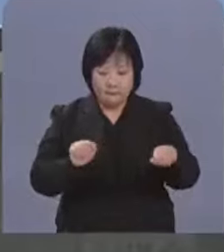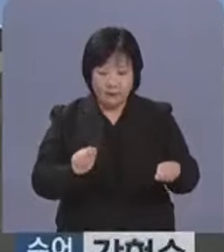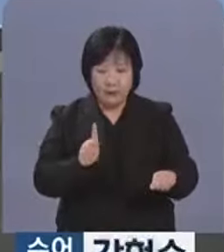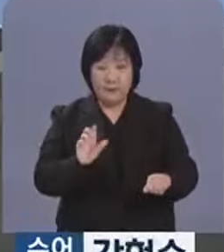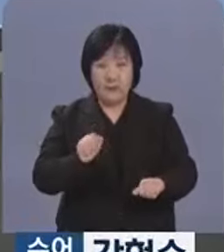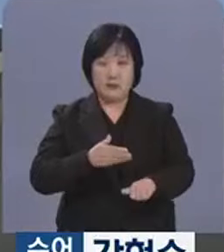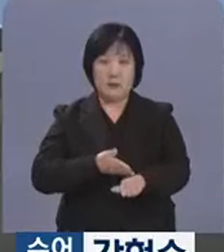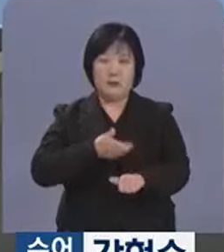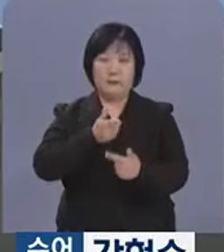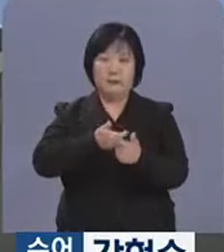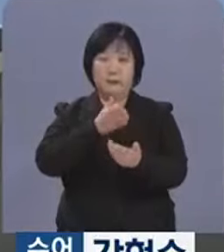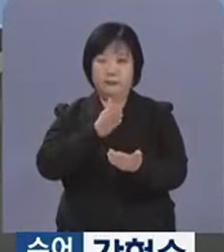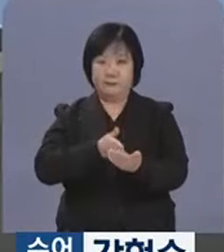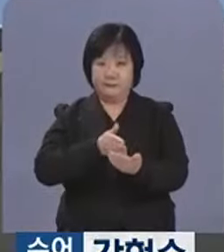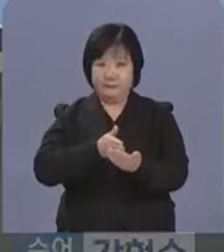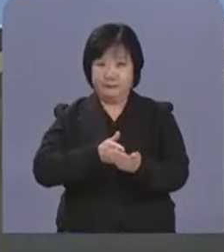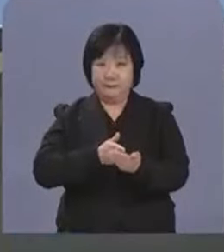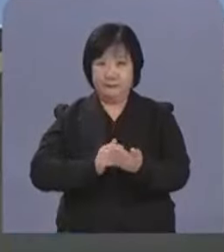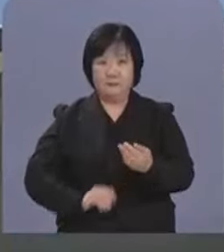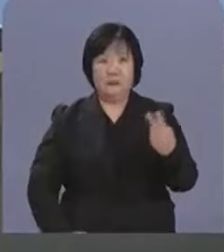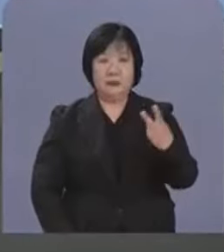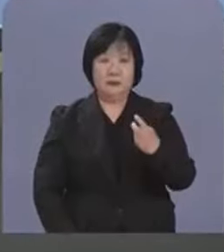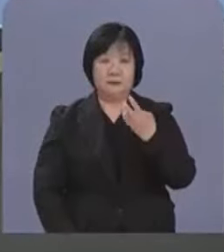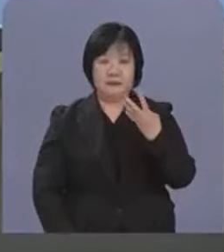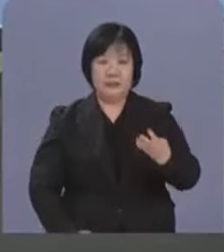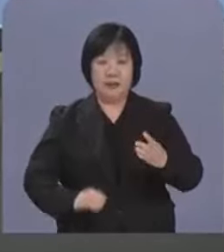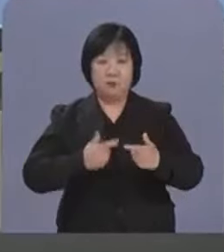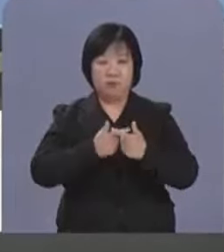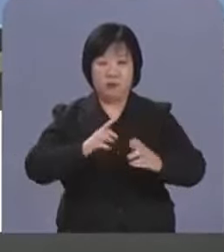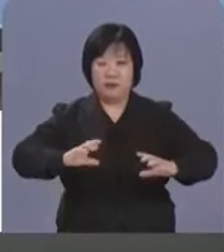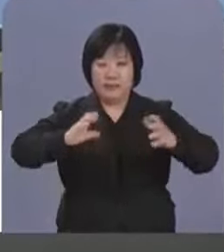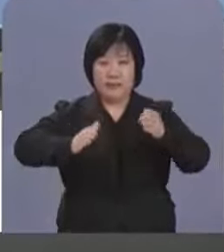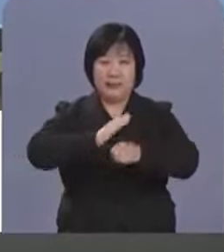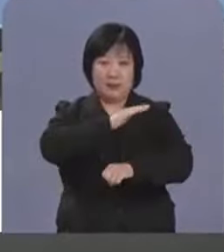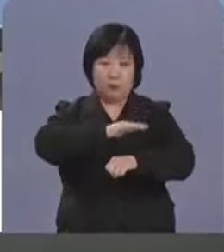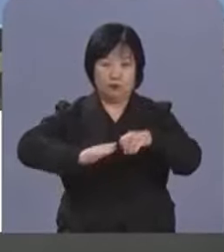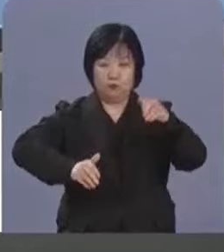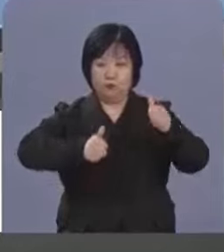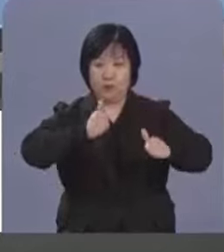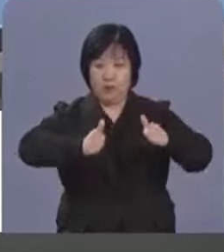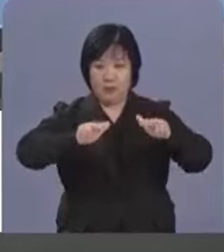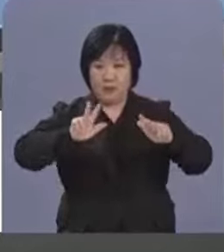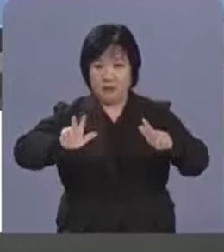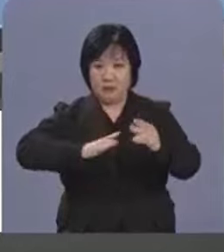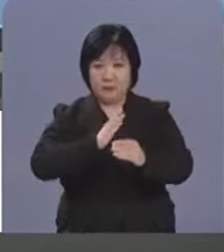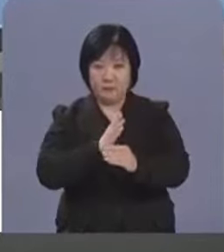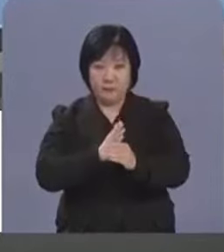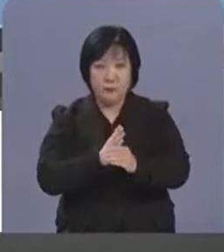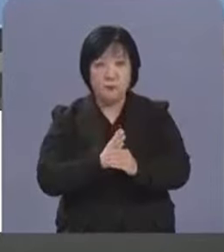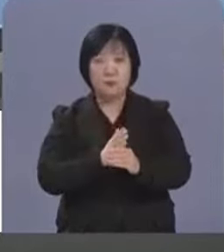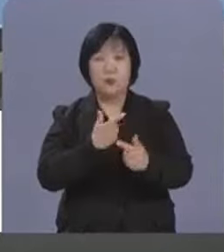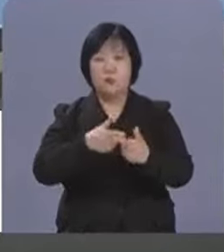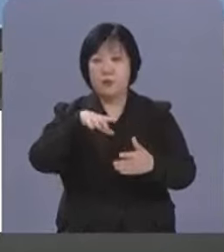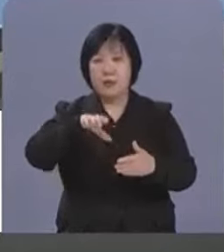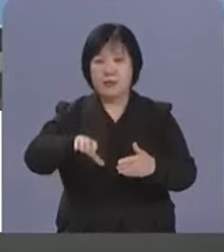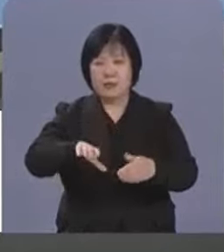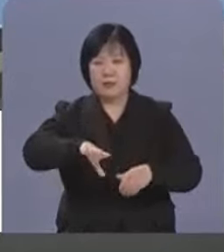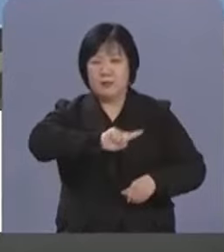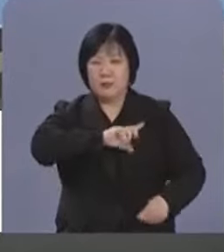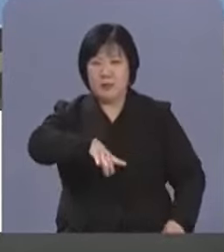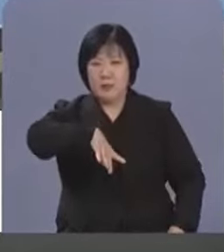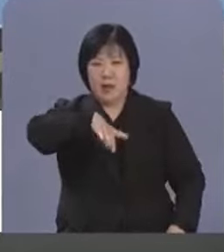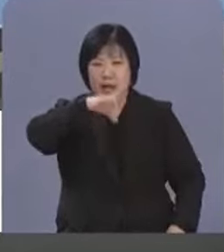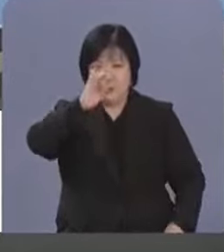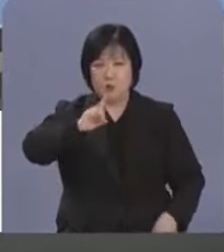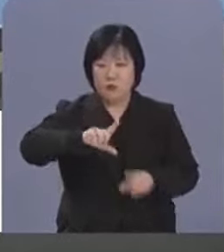안녕하십니까. KBS 9시 부산 뉴스입니다. 2024 부산 세계탁구선수권대회가 개막된 가운데 부산에서는 대회 최초로